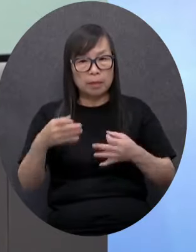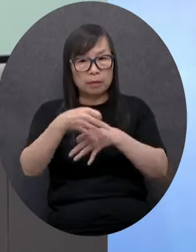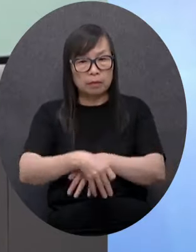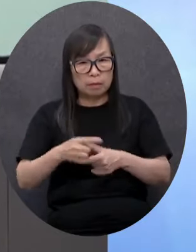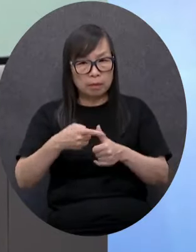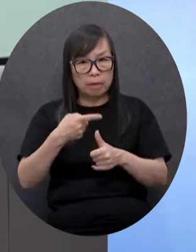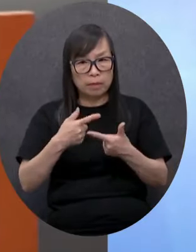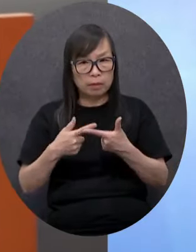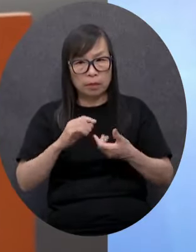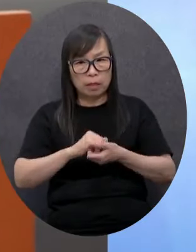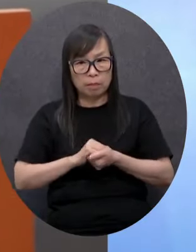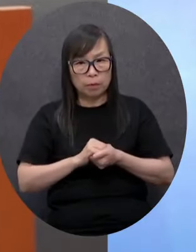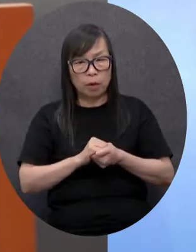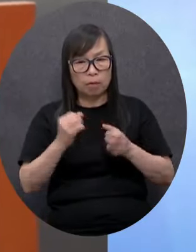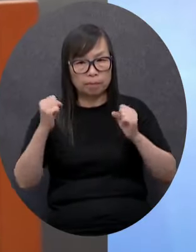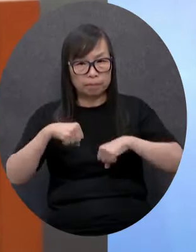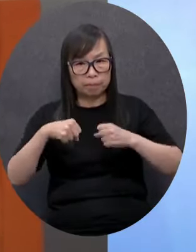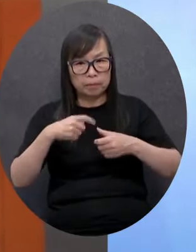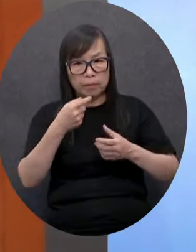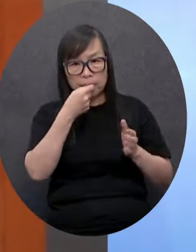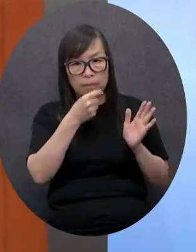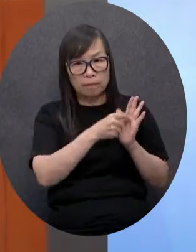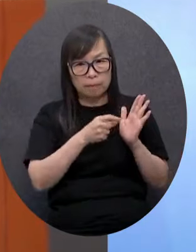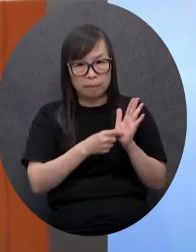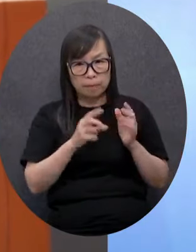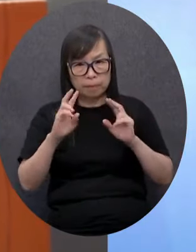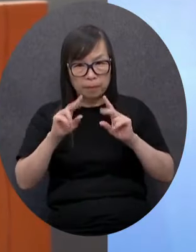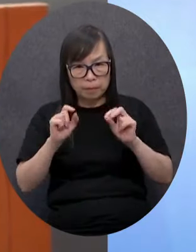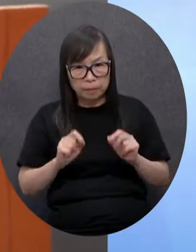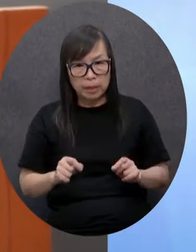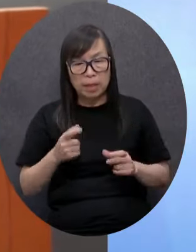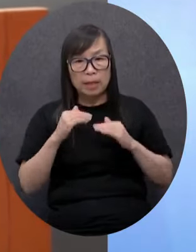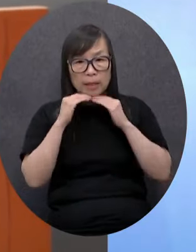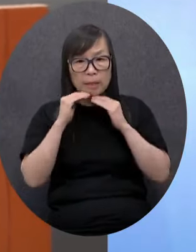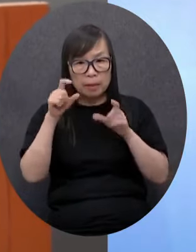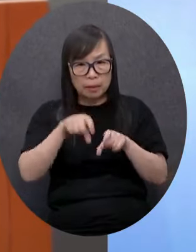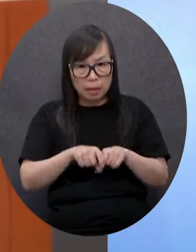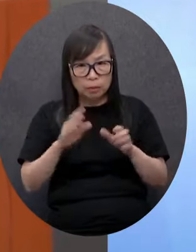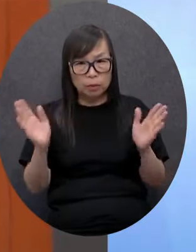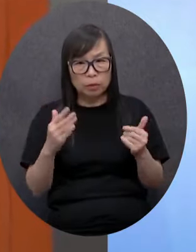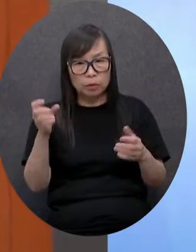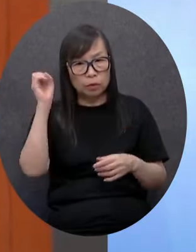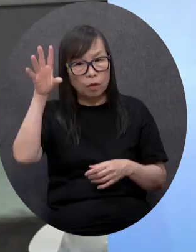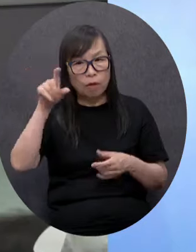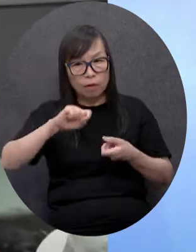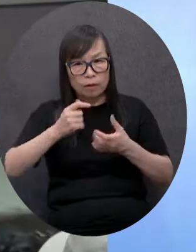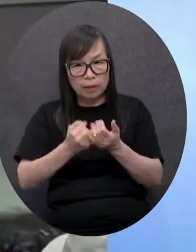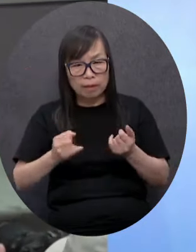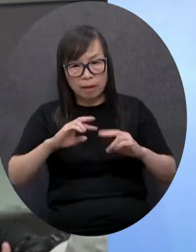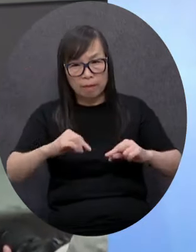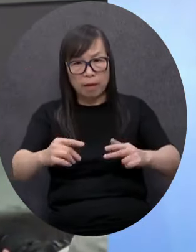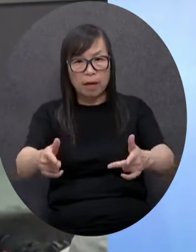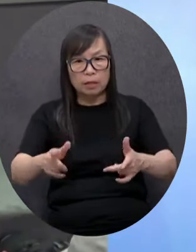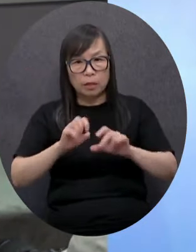第一份戰略合作協議具有里程碑意義，期望以投資驅動創科生態發展